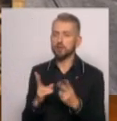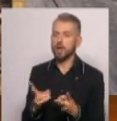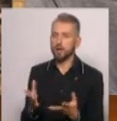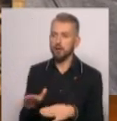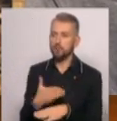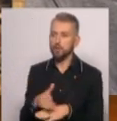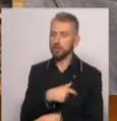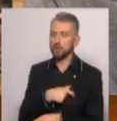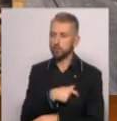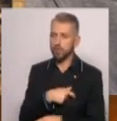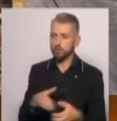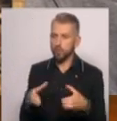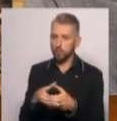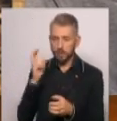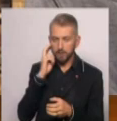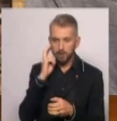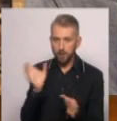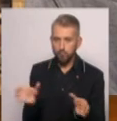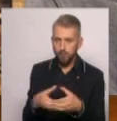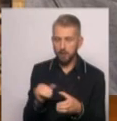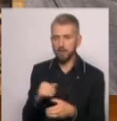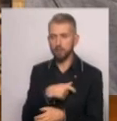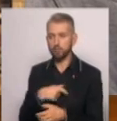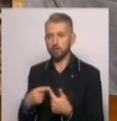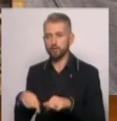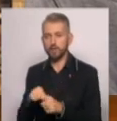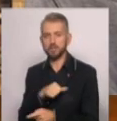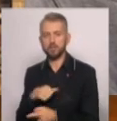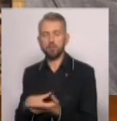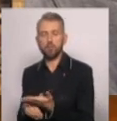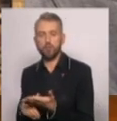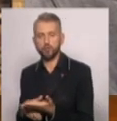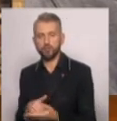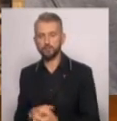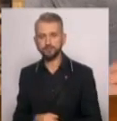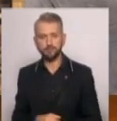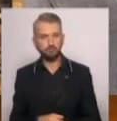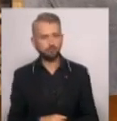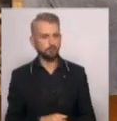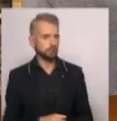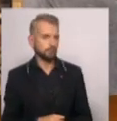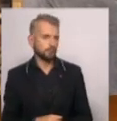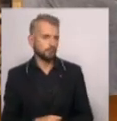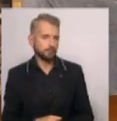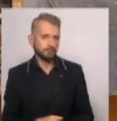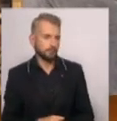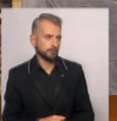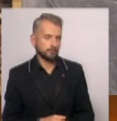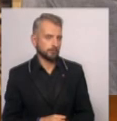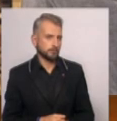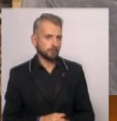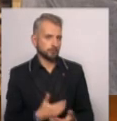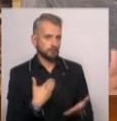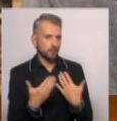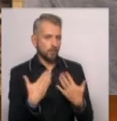між депутатською групою «Київська команда» і депутатською фракцією «Самопоміч» в Київській міській раді? Ну, стосунки, я би